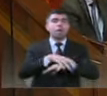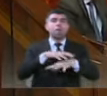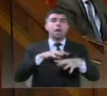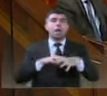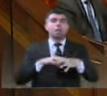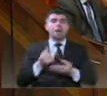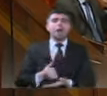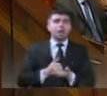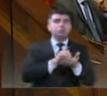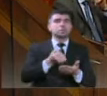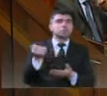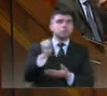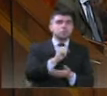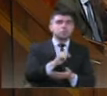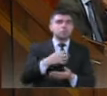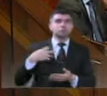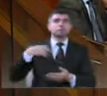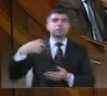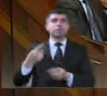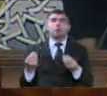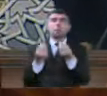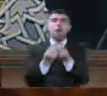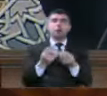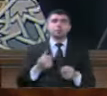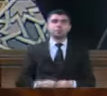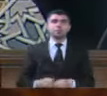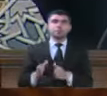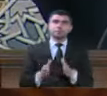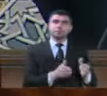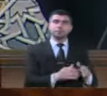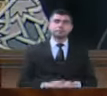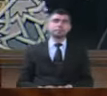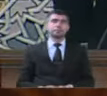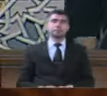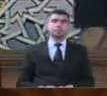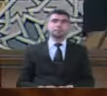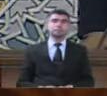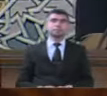للتنميه البشريه والمحسنين. وشكرا لكم. شكرا السيد الوزير. تفضل السيده النائبه المحترمه.